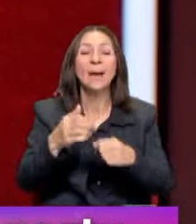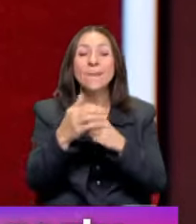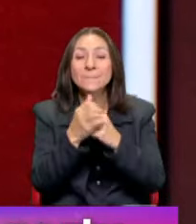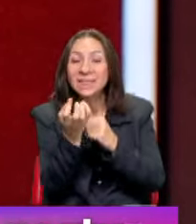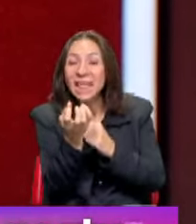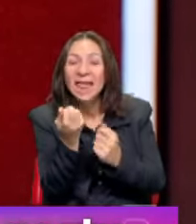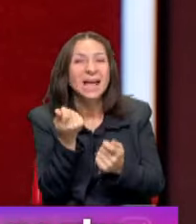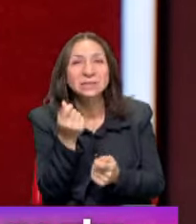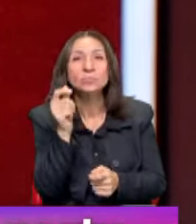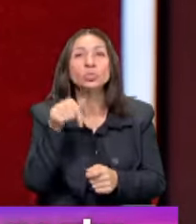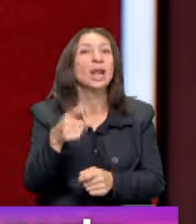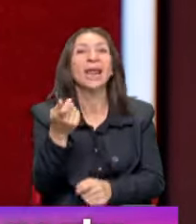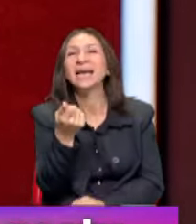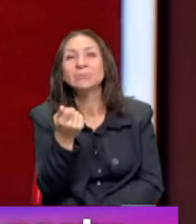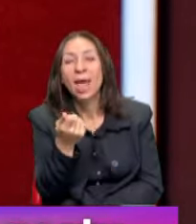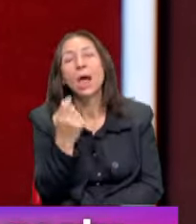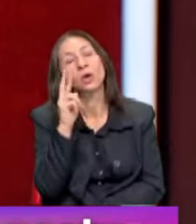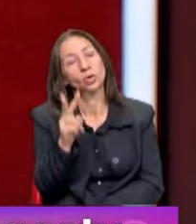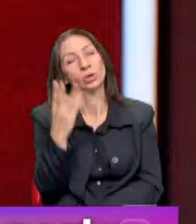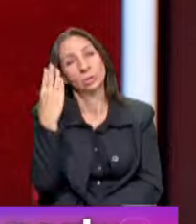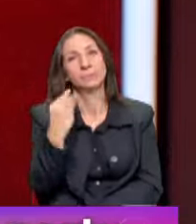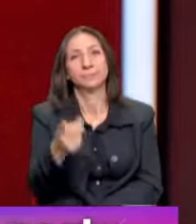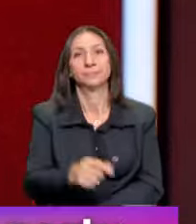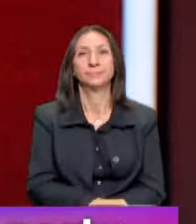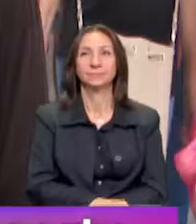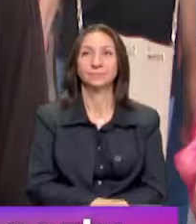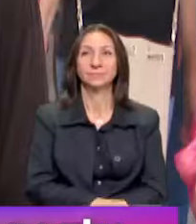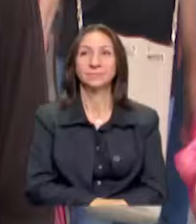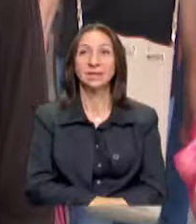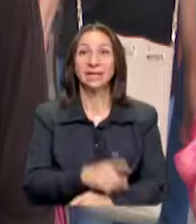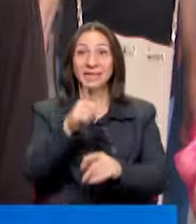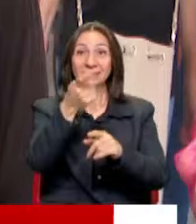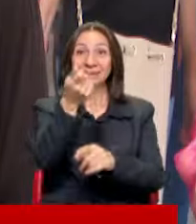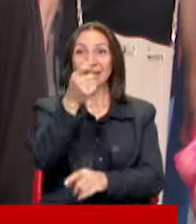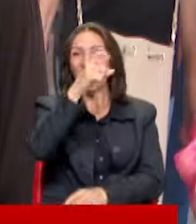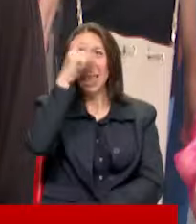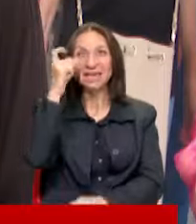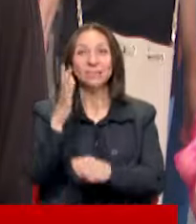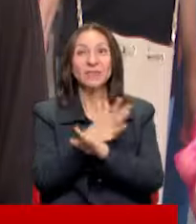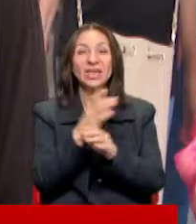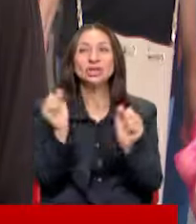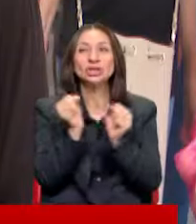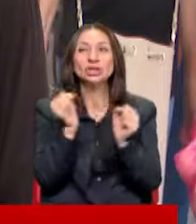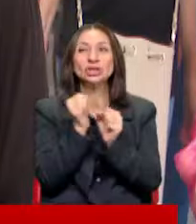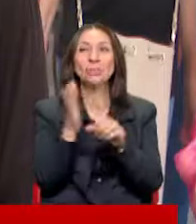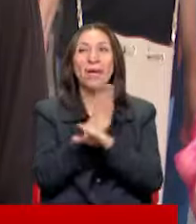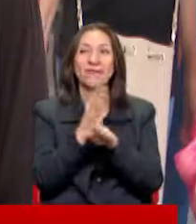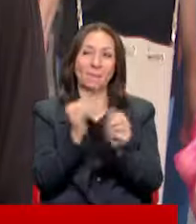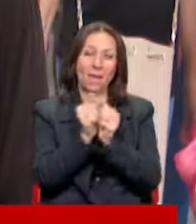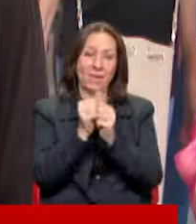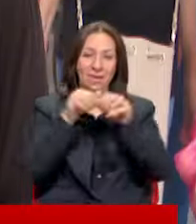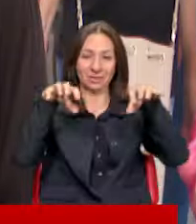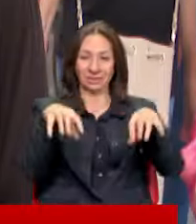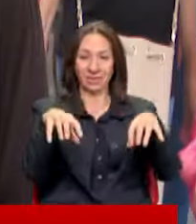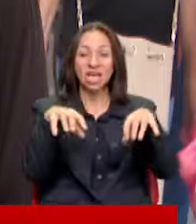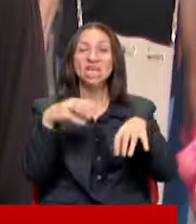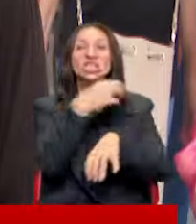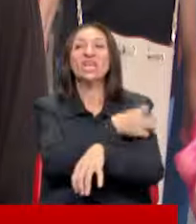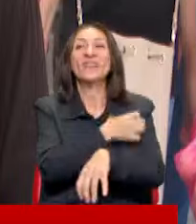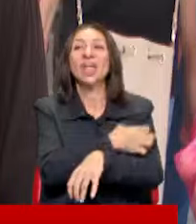kadardı Bugün ne kadar gelsin ekranlarınıza tezgahta Yaz meyveleri ile kış meyveleri bir arada yaz meyvesi